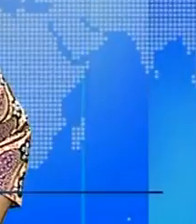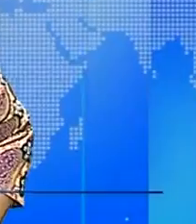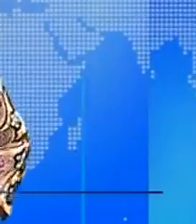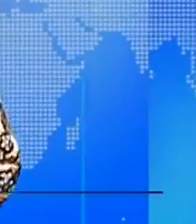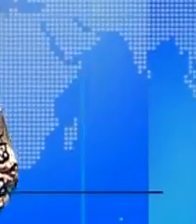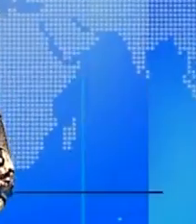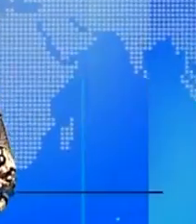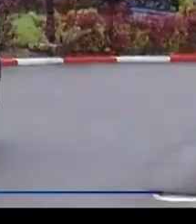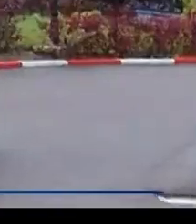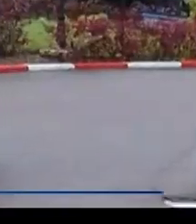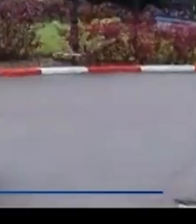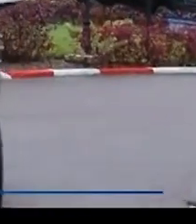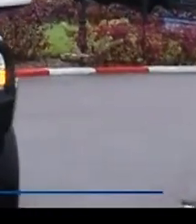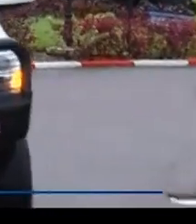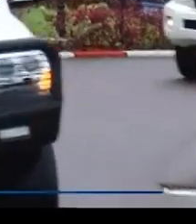sécurité. Patrick Michel Mokoui.